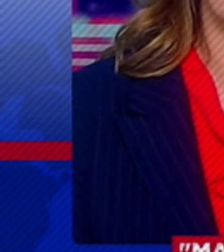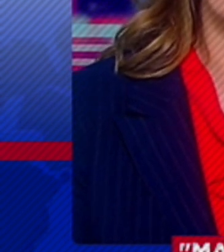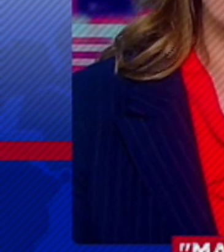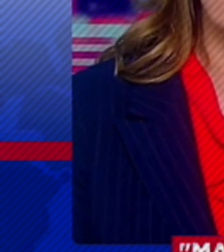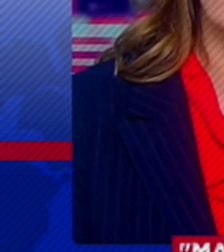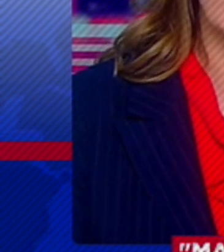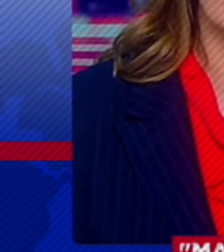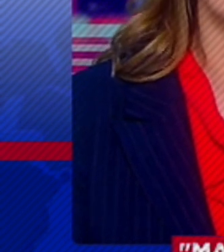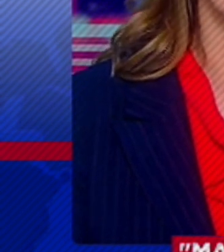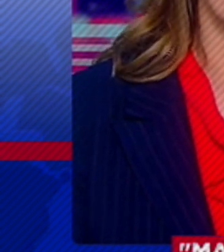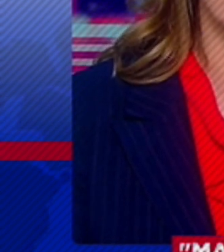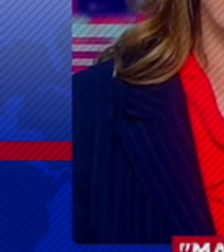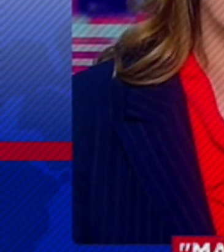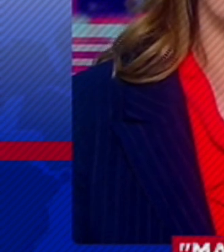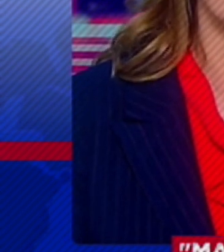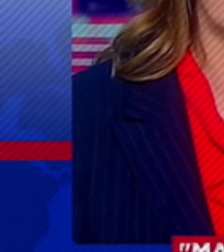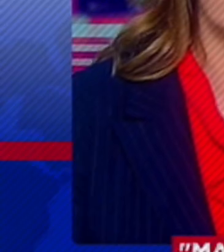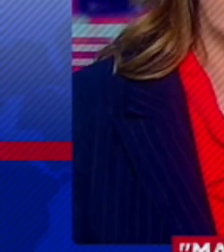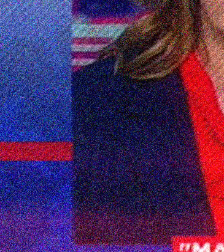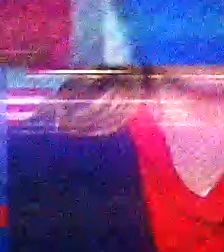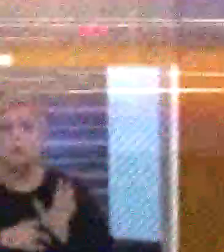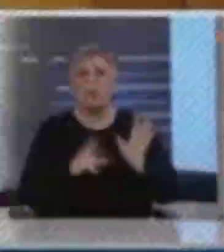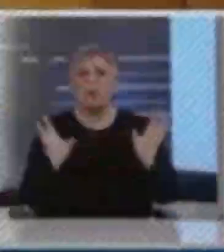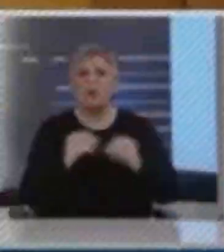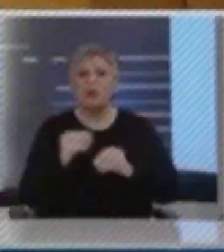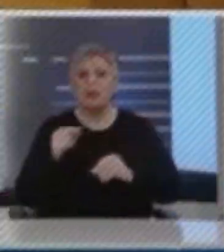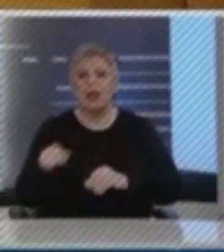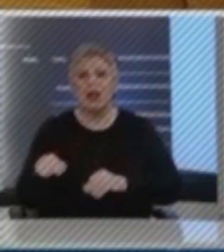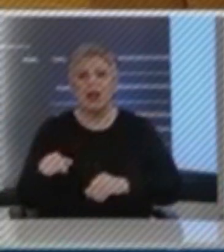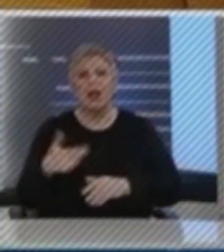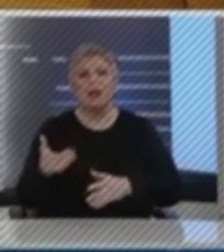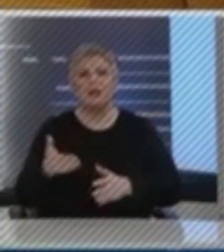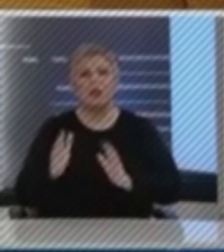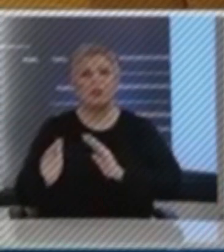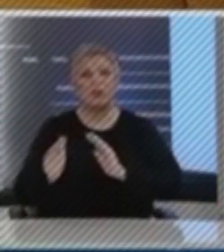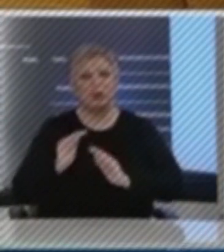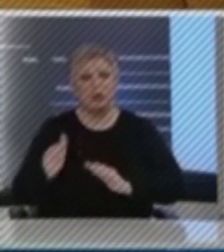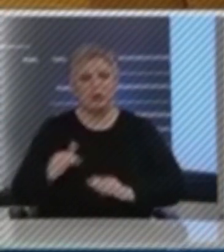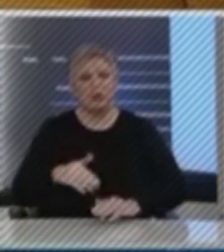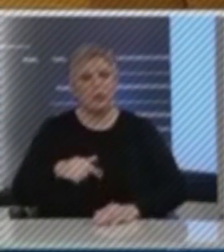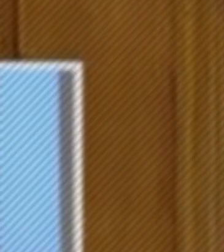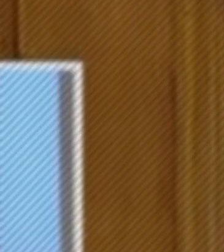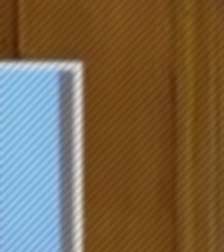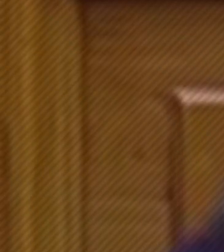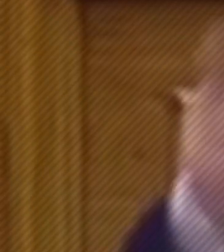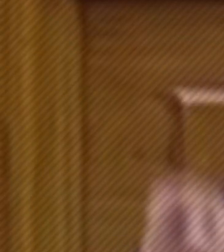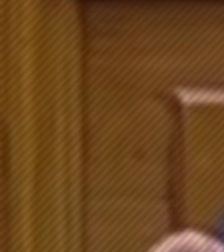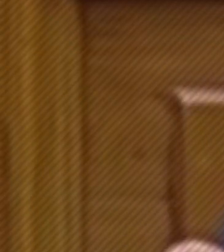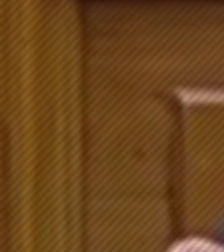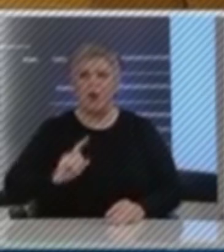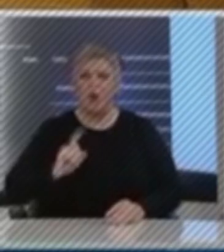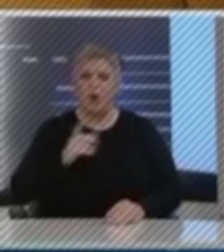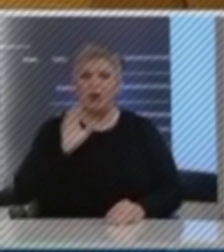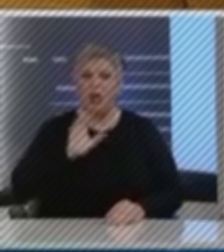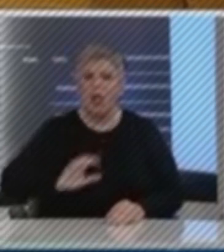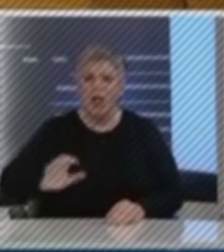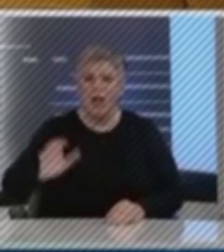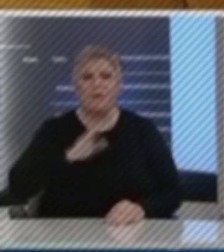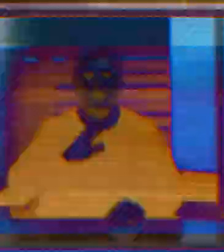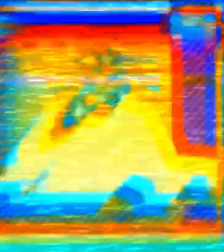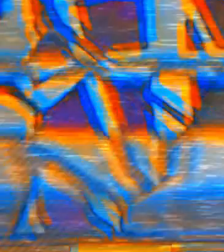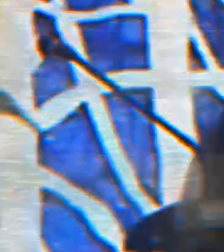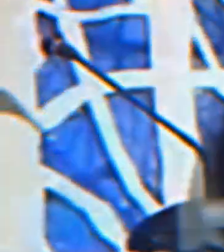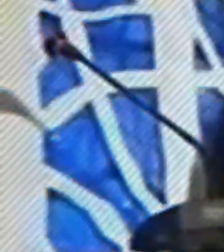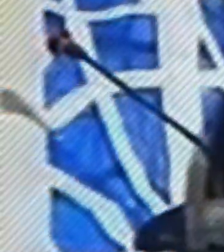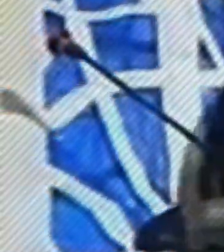που μεσολαβούσε για δανειοδοτήσεις σε επιχειρηματίες. Σε όλη την Ευρώπη, σε όλο τον κόσμο, στις Ηνωμένες Πολιτείες τους θεωρούν ήρωες που παίρνουν το